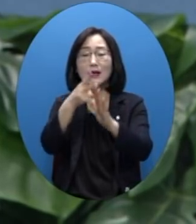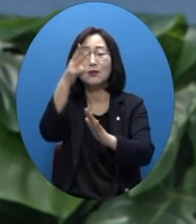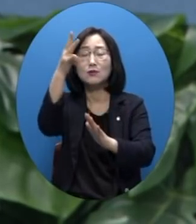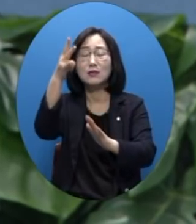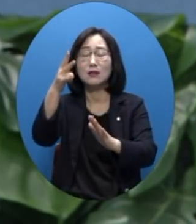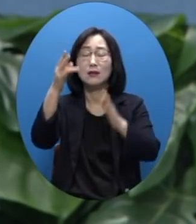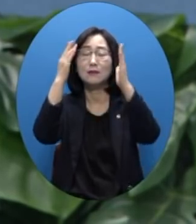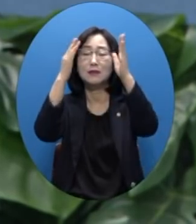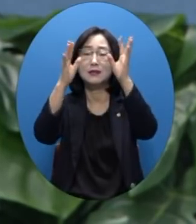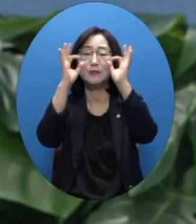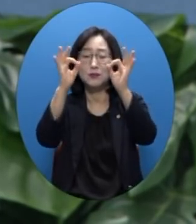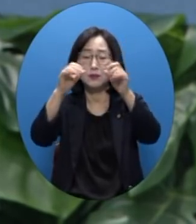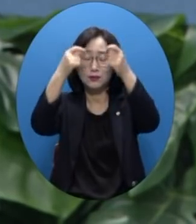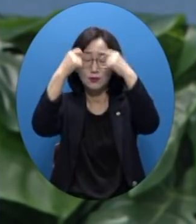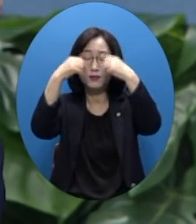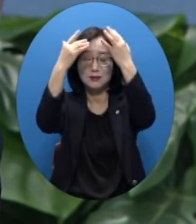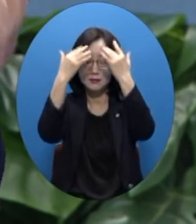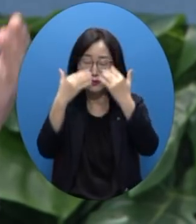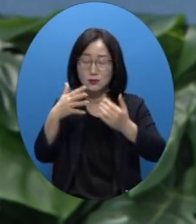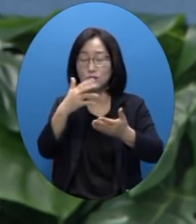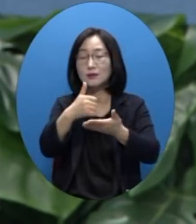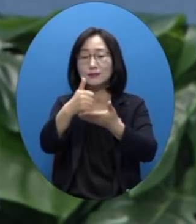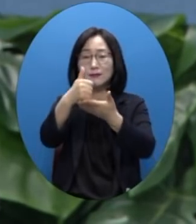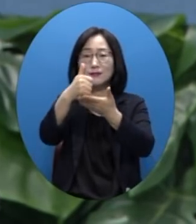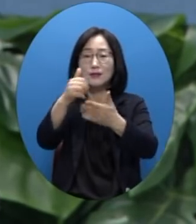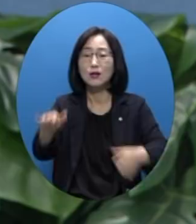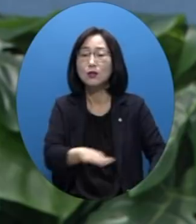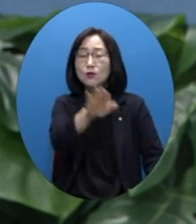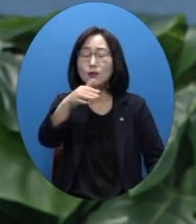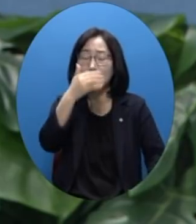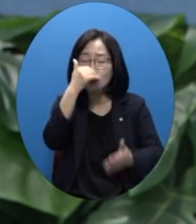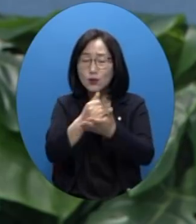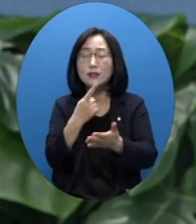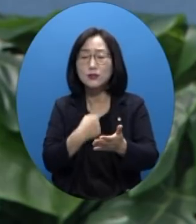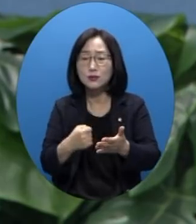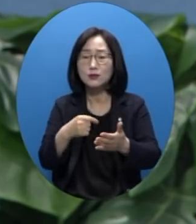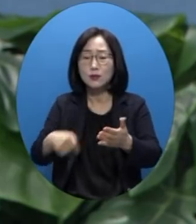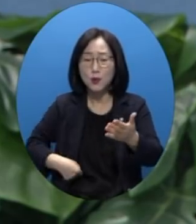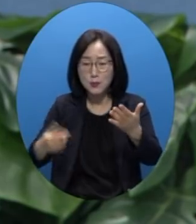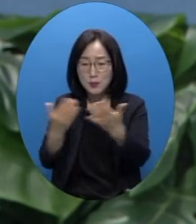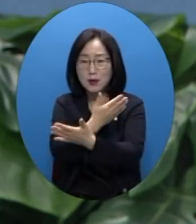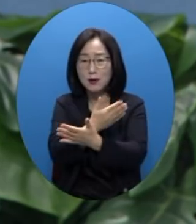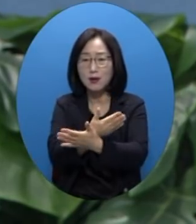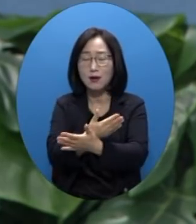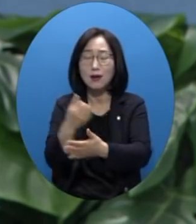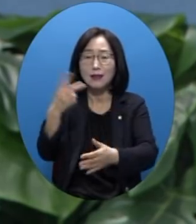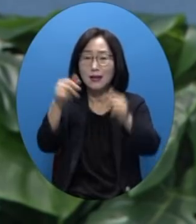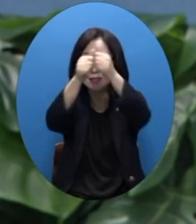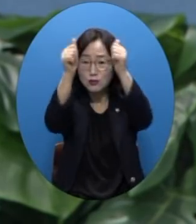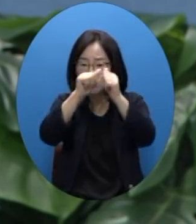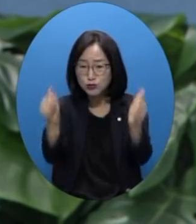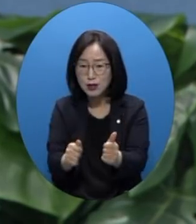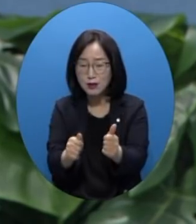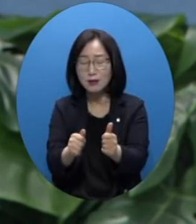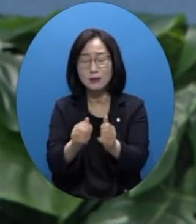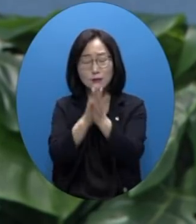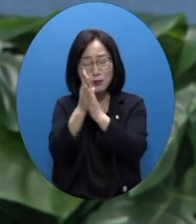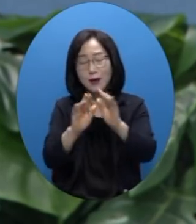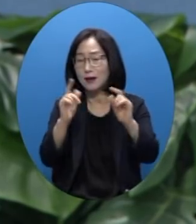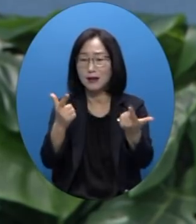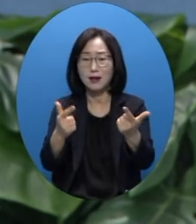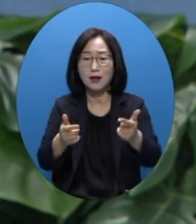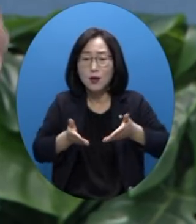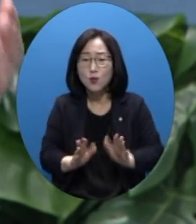시온을 바라보며 눈물 흘리면서 주님 우리가 죄진 것 회개하오니 다시는 우상 숭배하지 않겠사오니